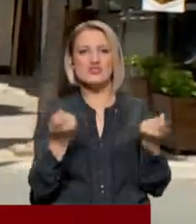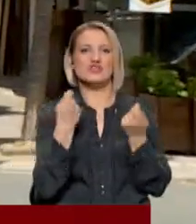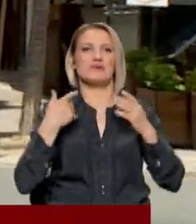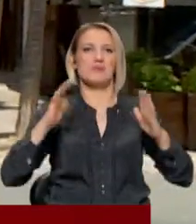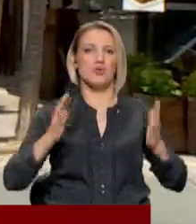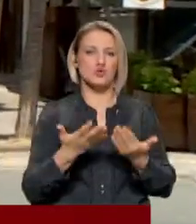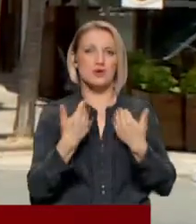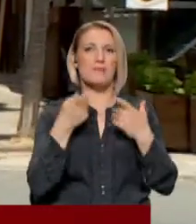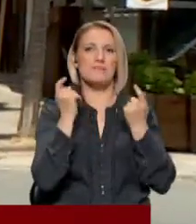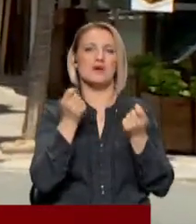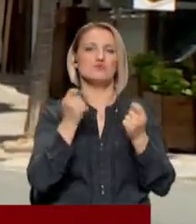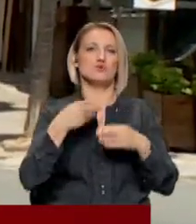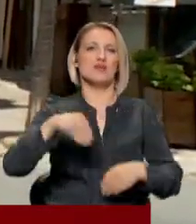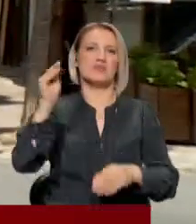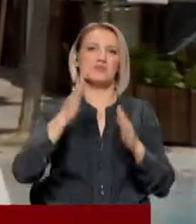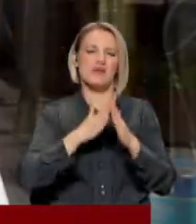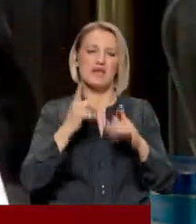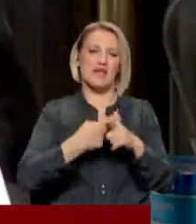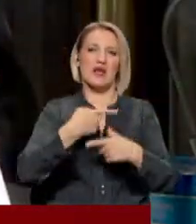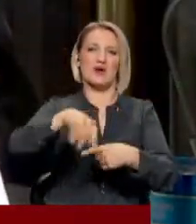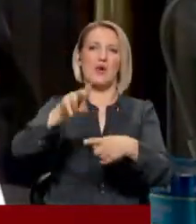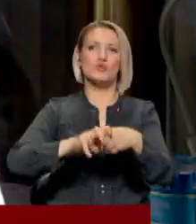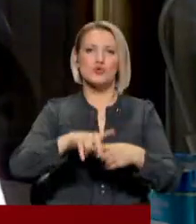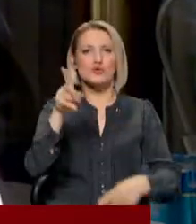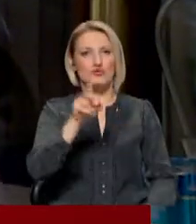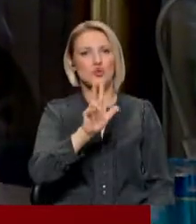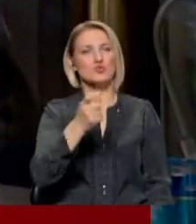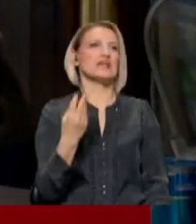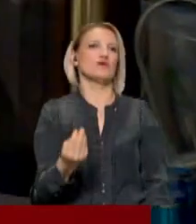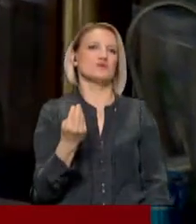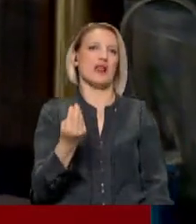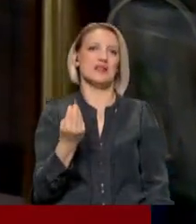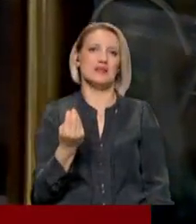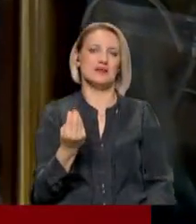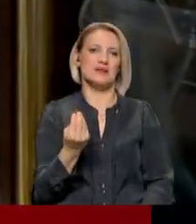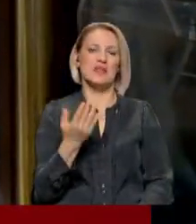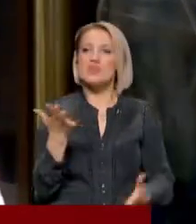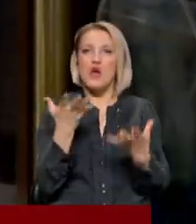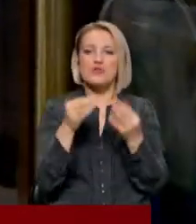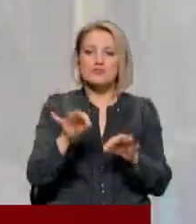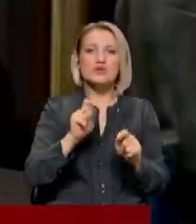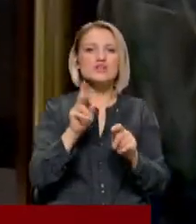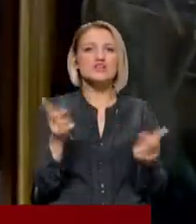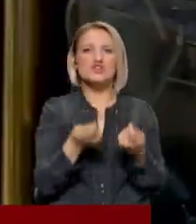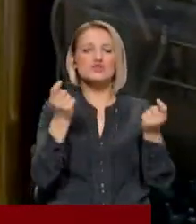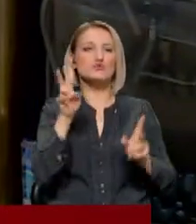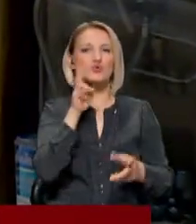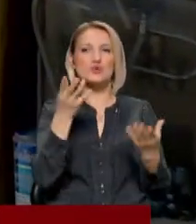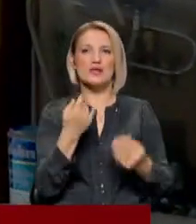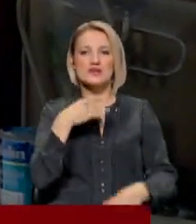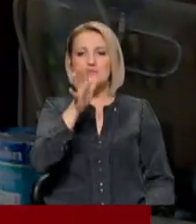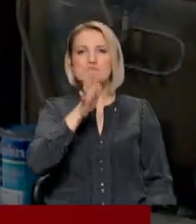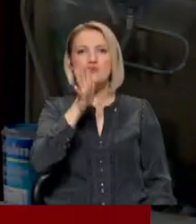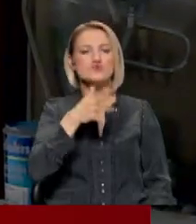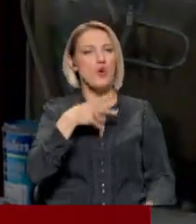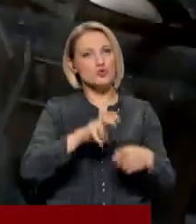bozuldu. Mecbur kaldık satmaya, kiraya değiştik. %39 ne güzel. Ne olacak bu işin sonu? 500 liraya oturuyordum, şimdi